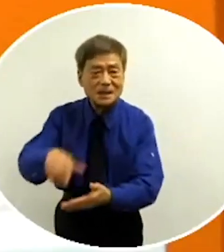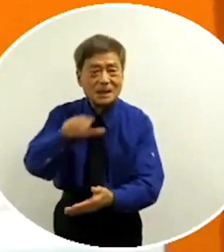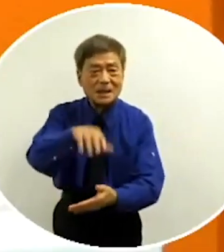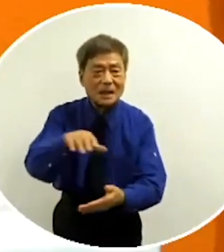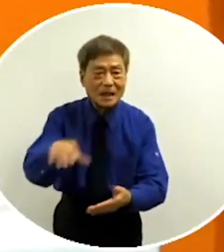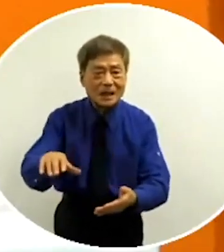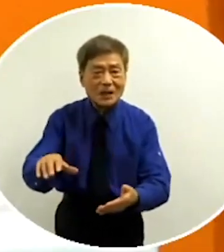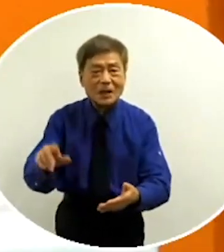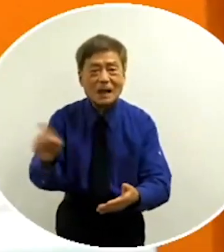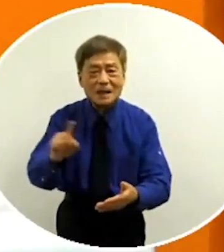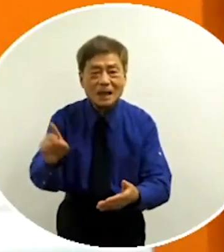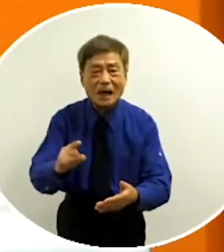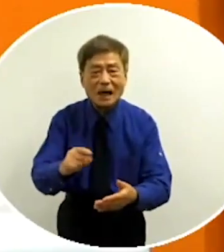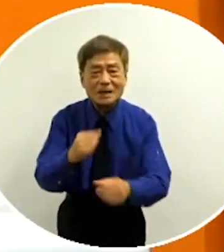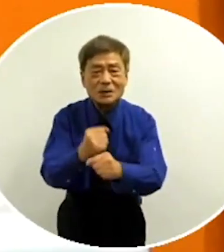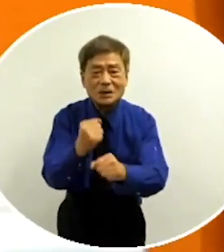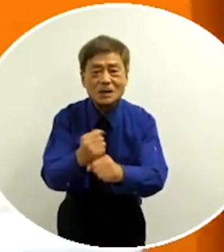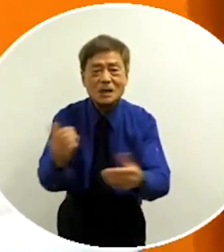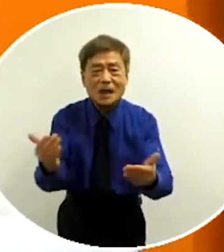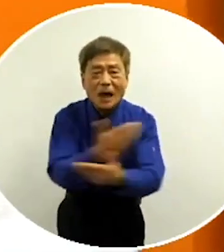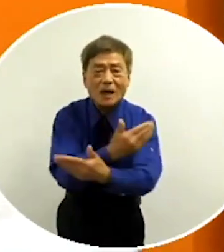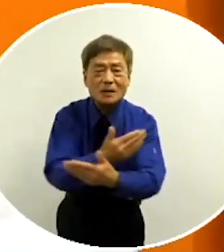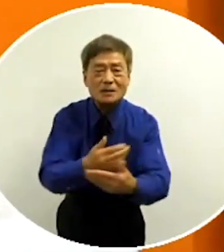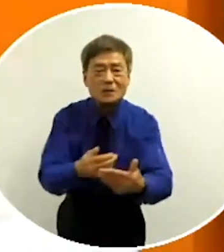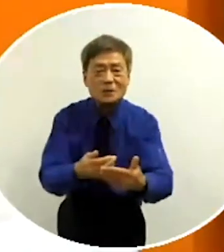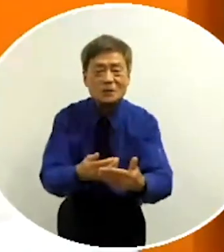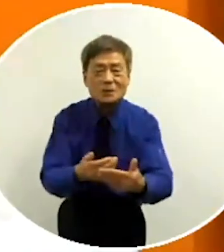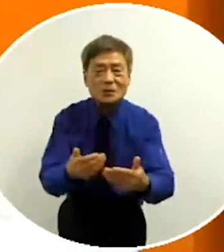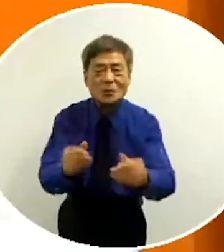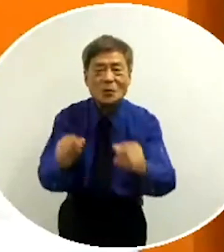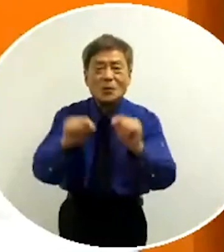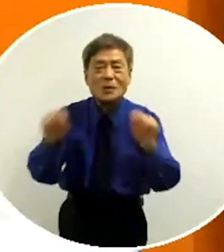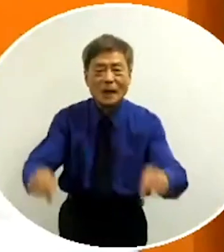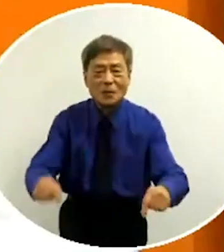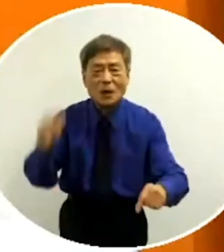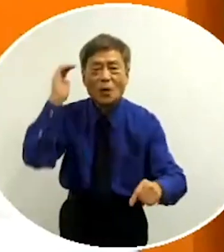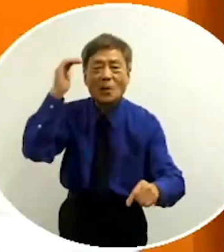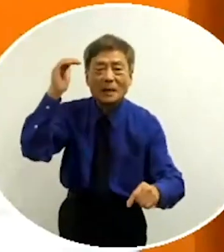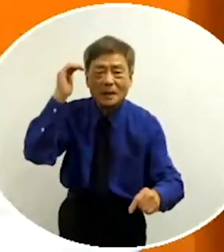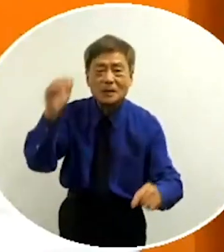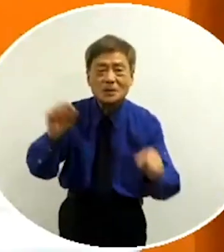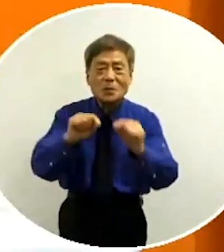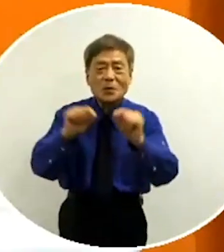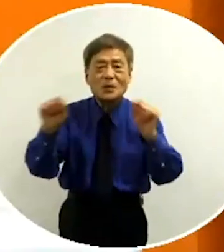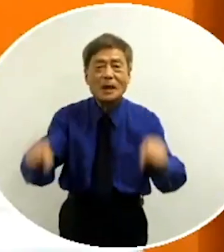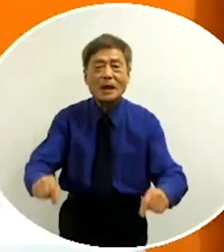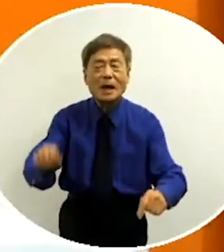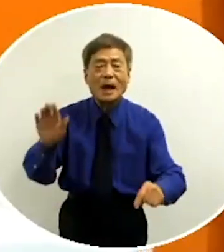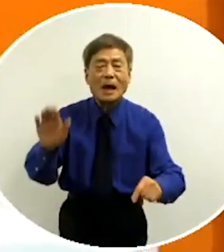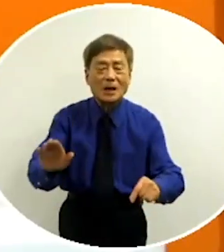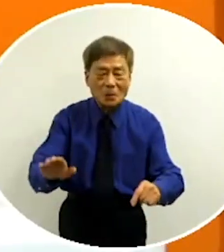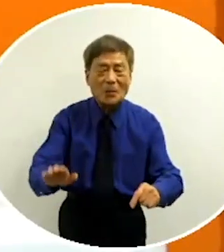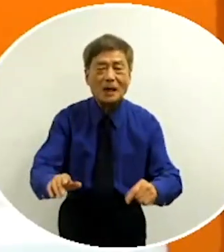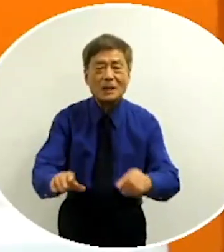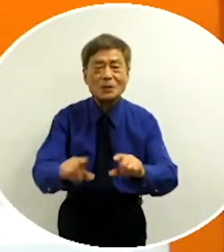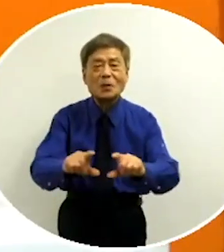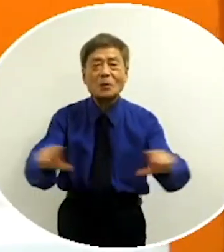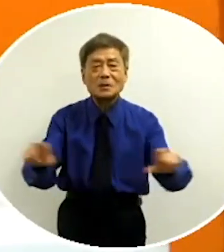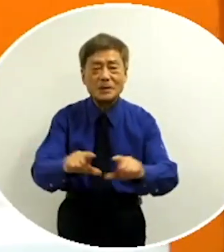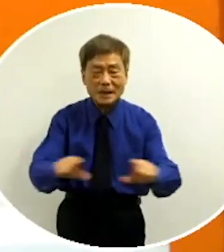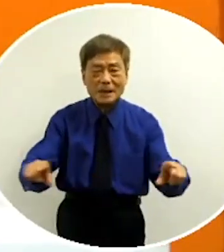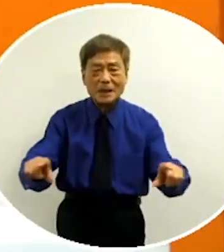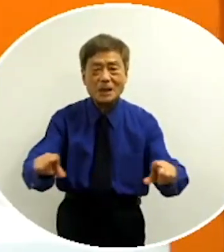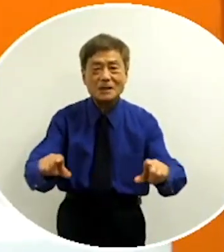それ本当に5地域のお困りごとにやっぱり言うぞその先には有権者がいらっしゃってその